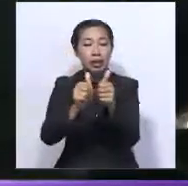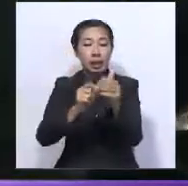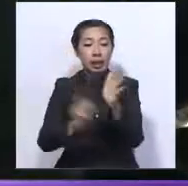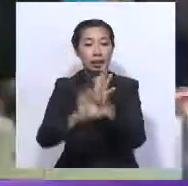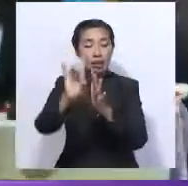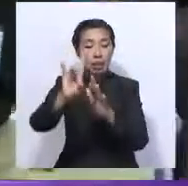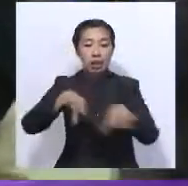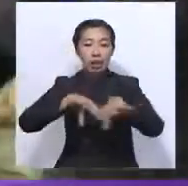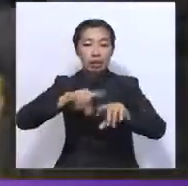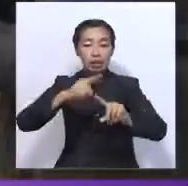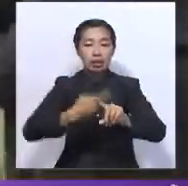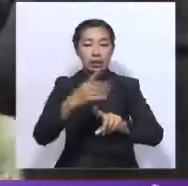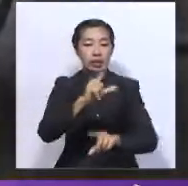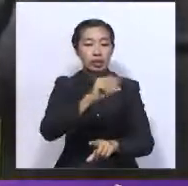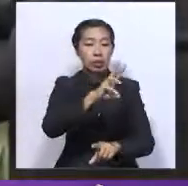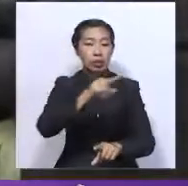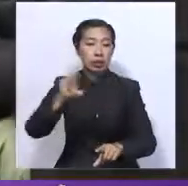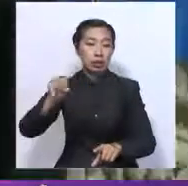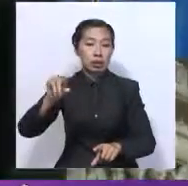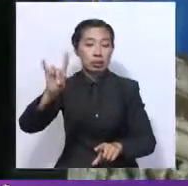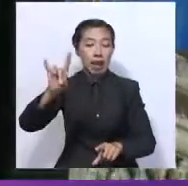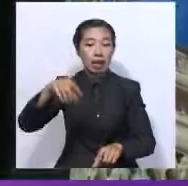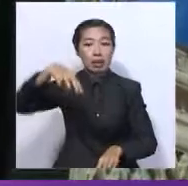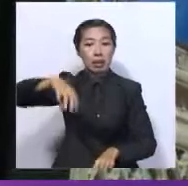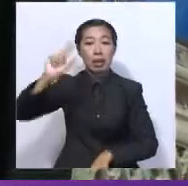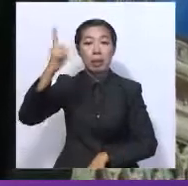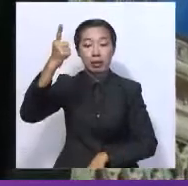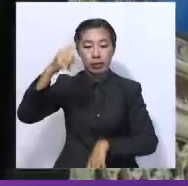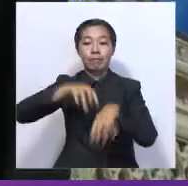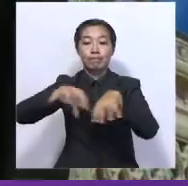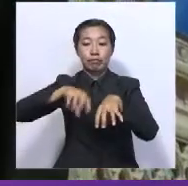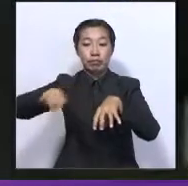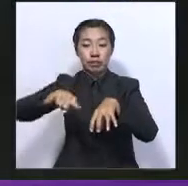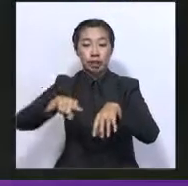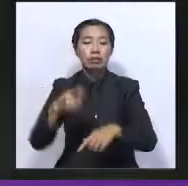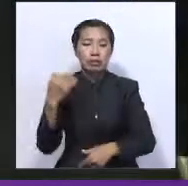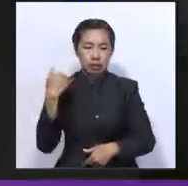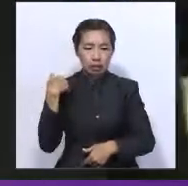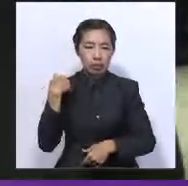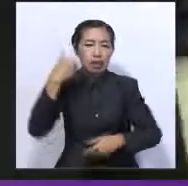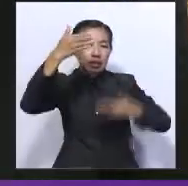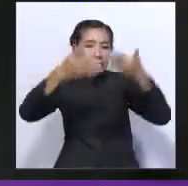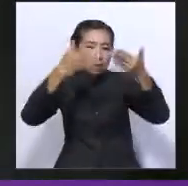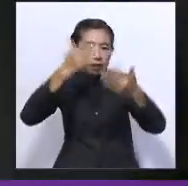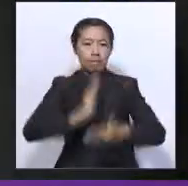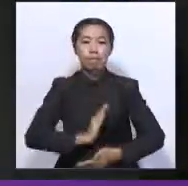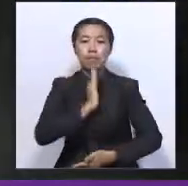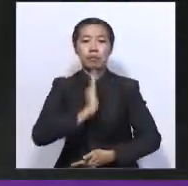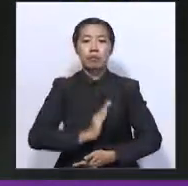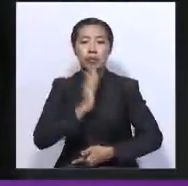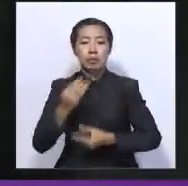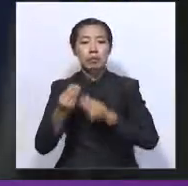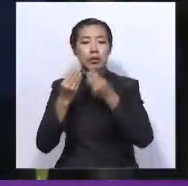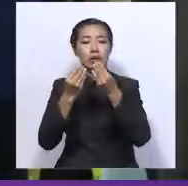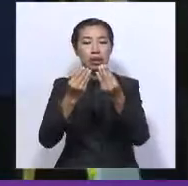ที่26ถึง28เมษายนนี้ที่ Impact เมืองทองธานีซึ่งภายในงานจะจัดนิทรรศการเทิดพระเกียรติพระบาทสมเด็จพระป